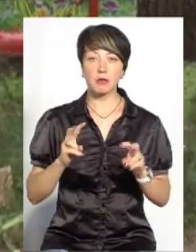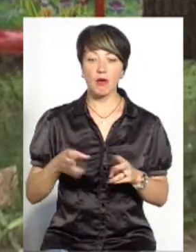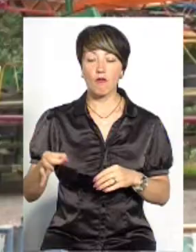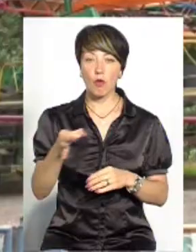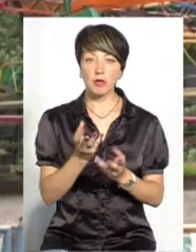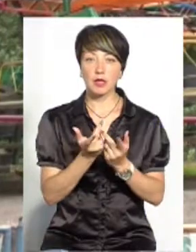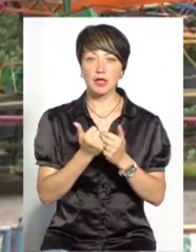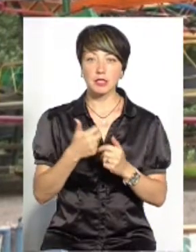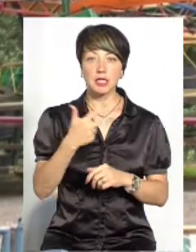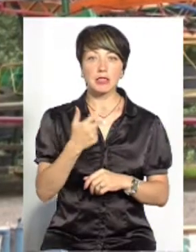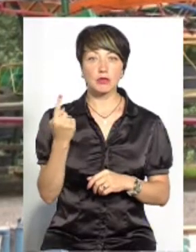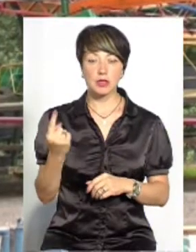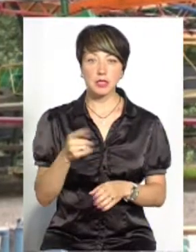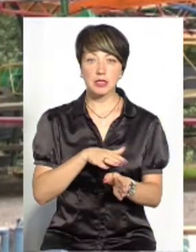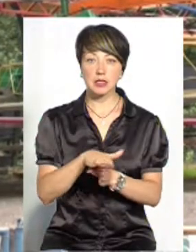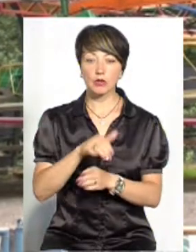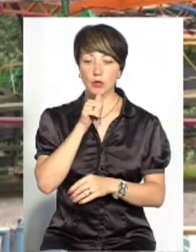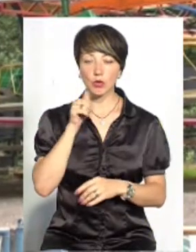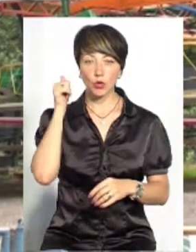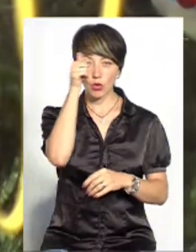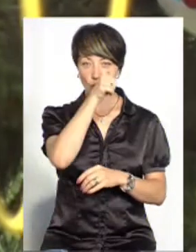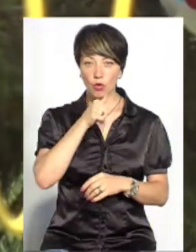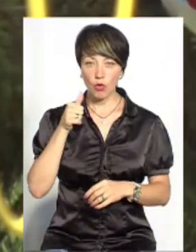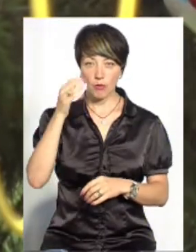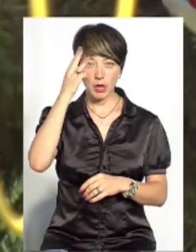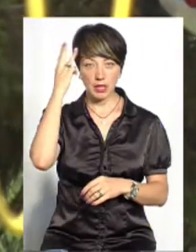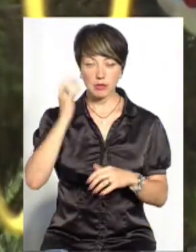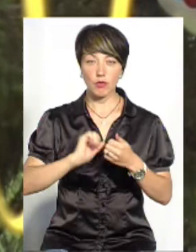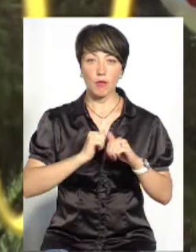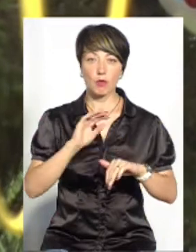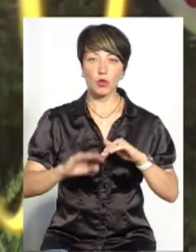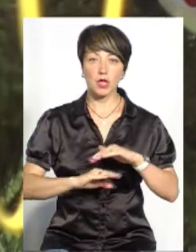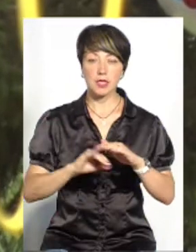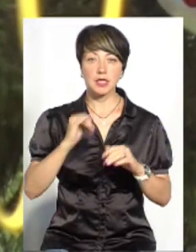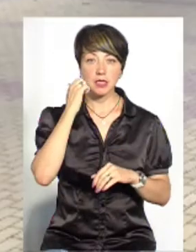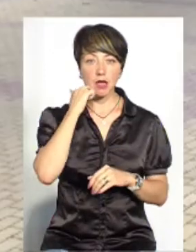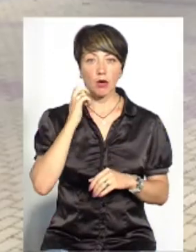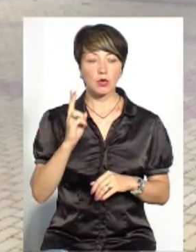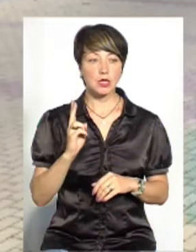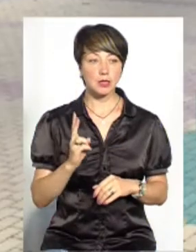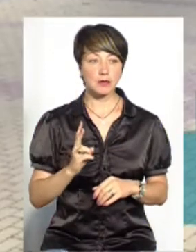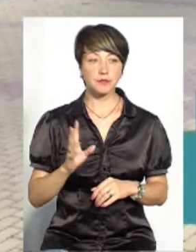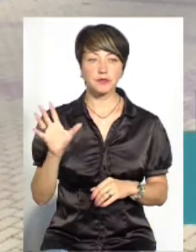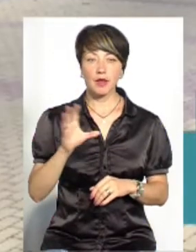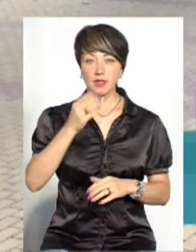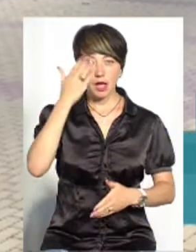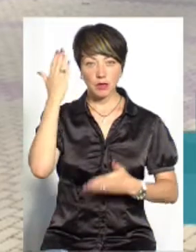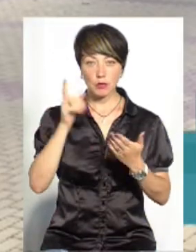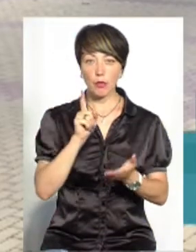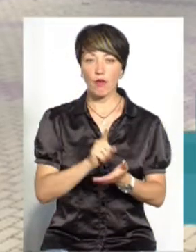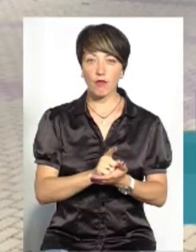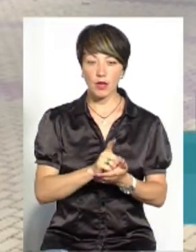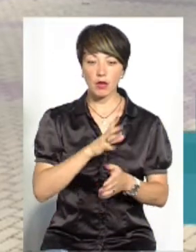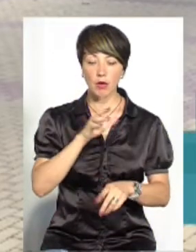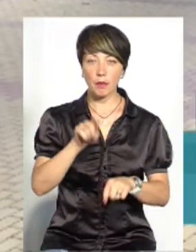області налічується 31, здійснювали минулого року в обласному центрі в Кам'янці-Подільському та Старокостянтинові. Всі атракціони повинні пройти